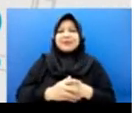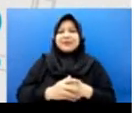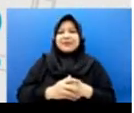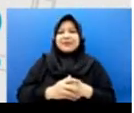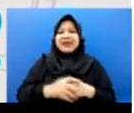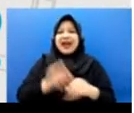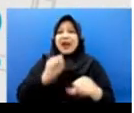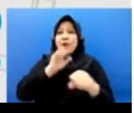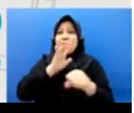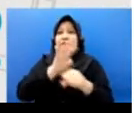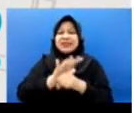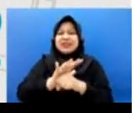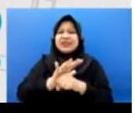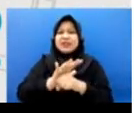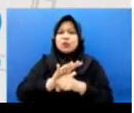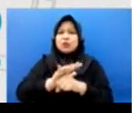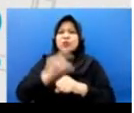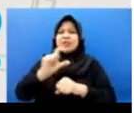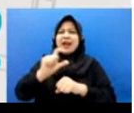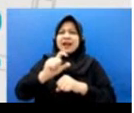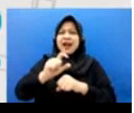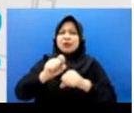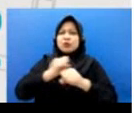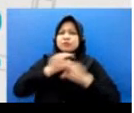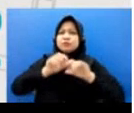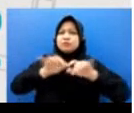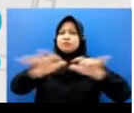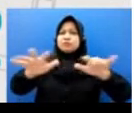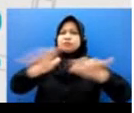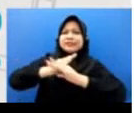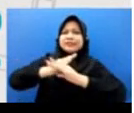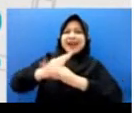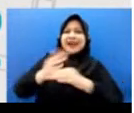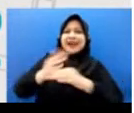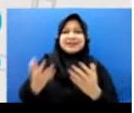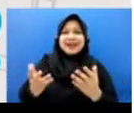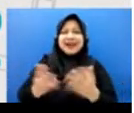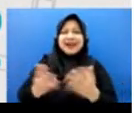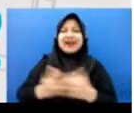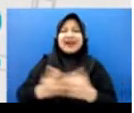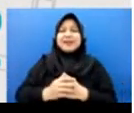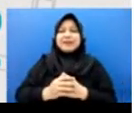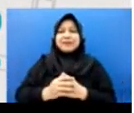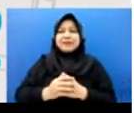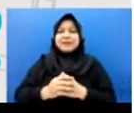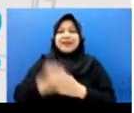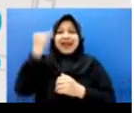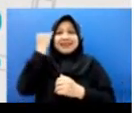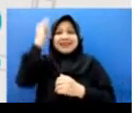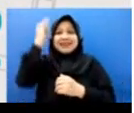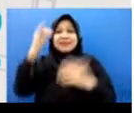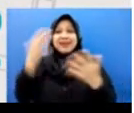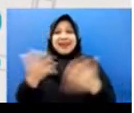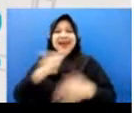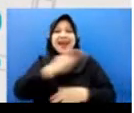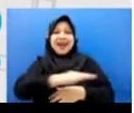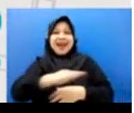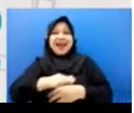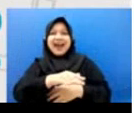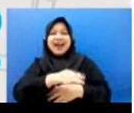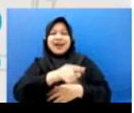COVID-19. Nah, simpel sebetulnya idenya bahwa anak itu saya jadikan sebagai agen rahasia, lalu